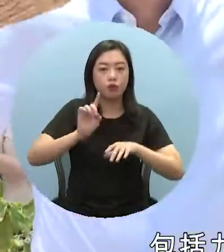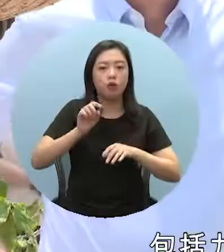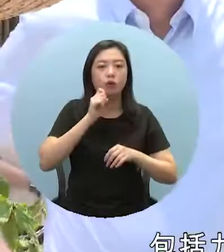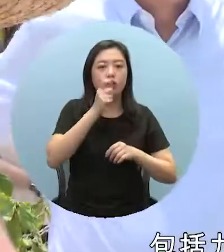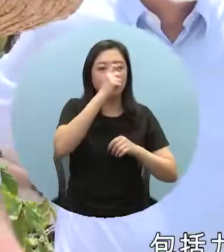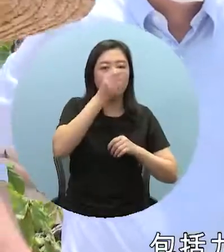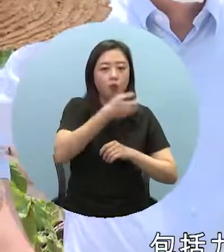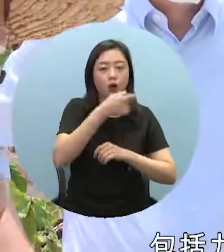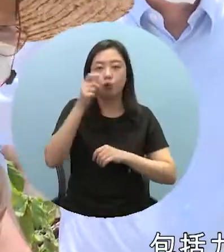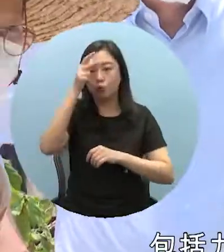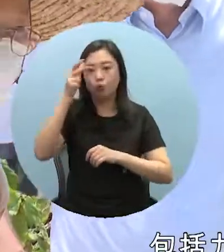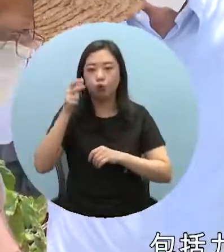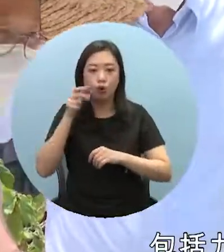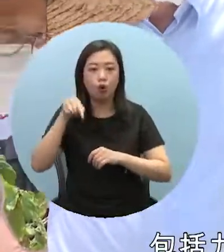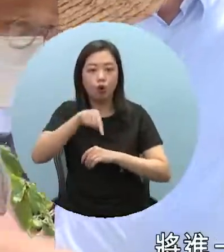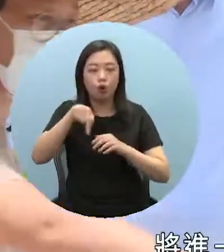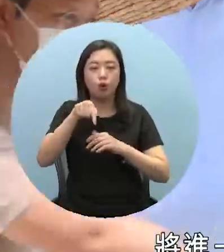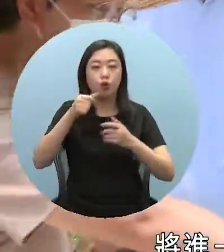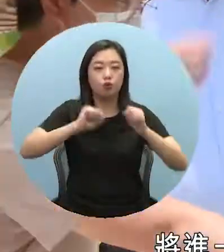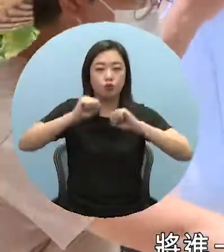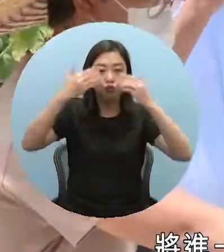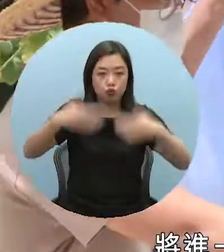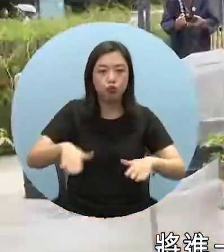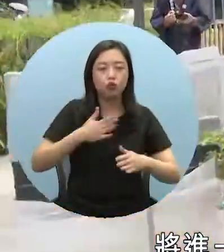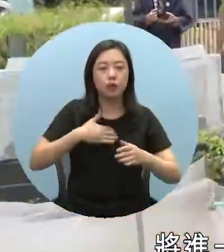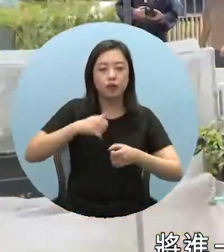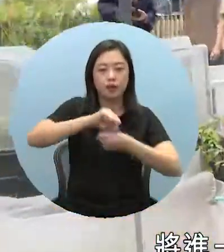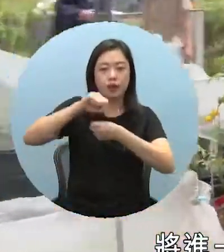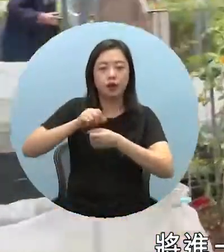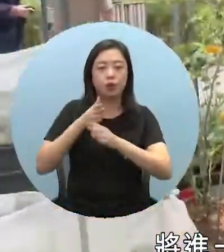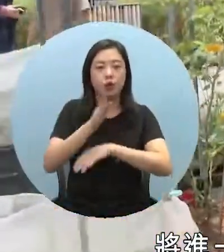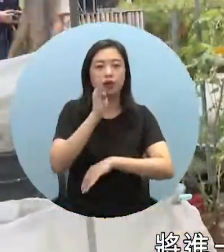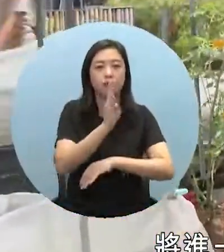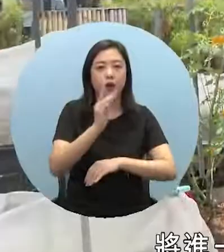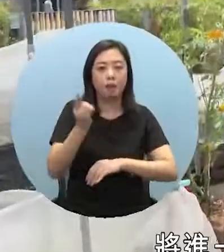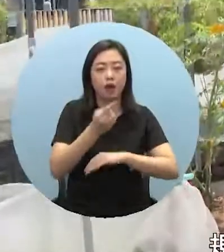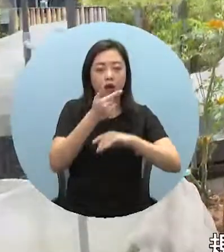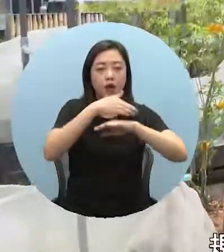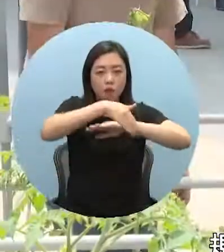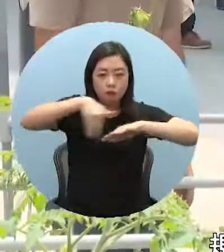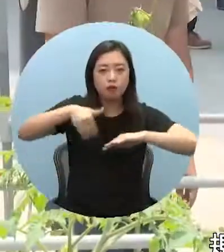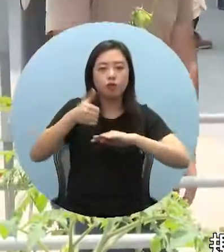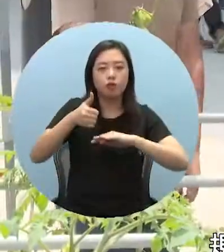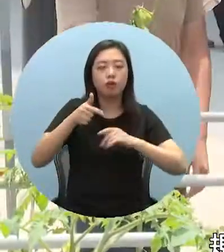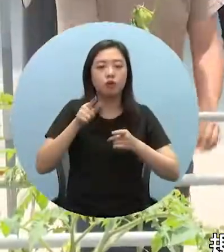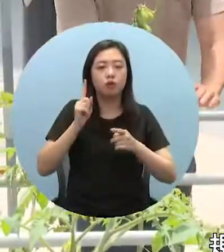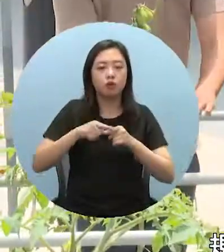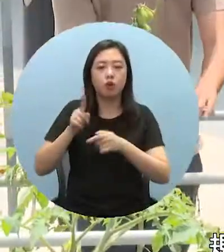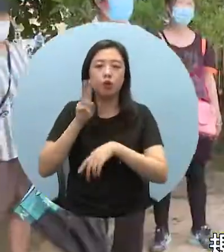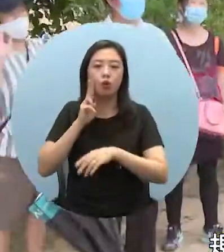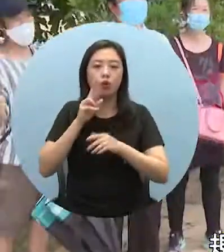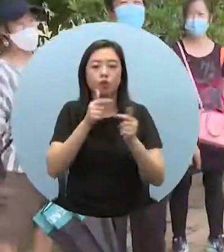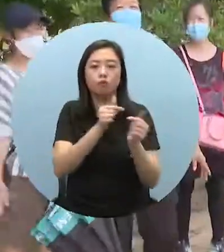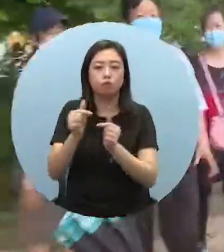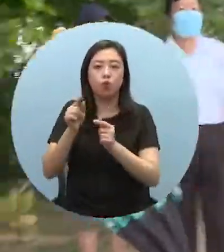灣和觀塘的行動區完成之後，將進一步增加至超過400萬平方米，規模媲美中環核心商業